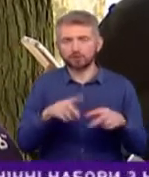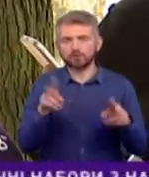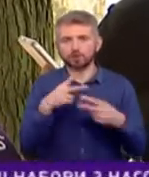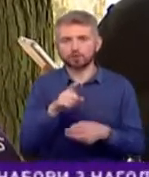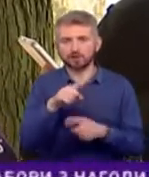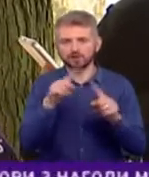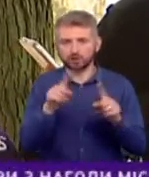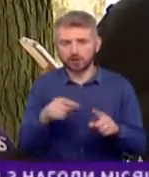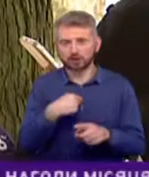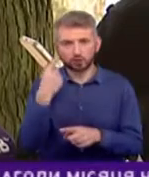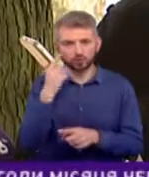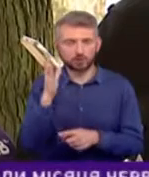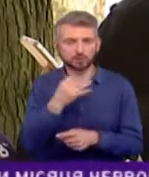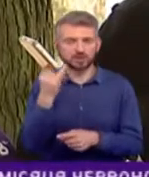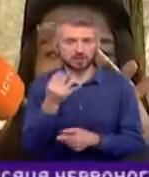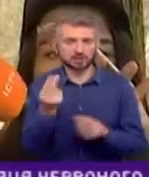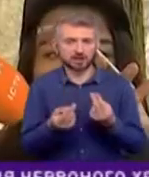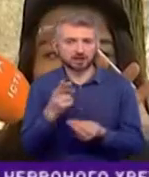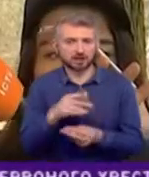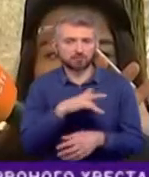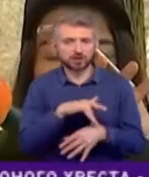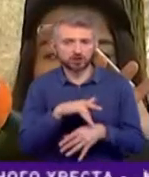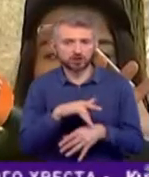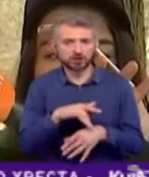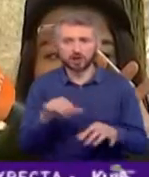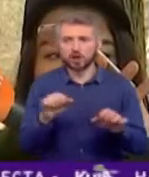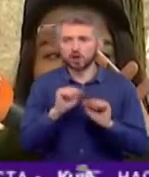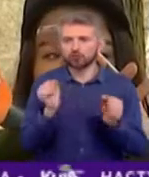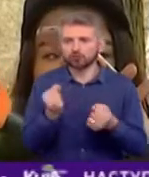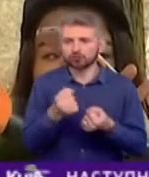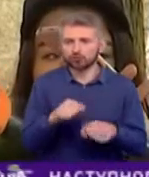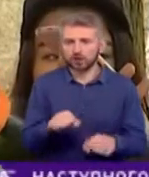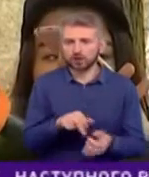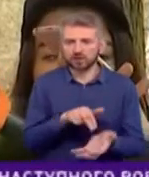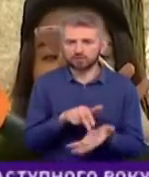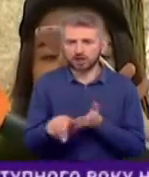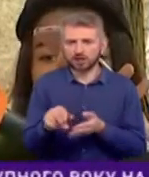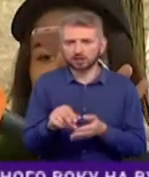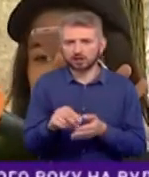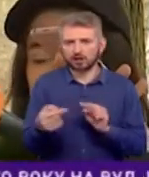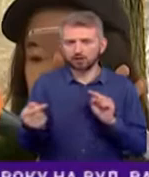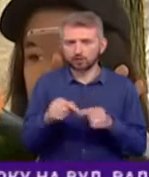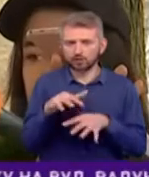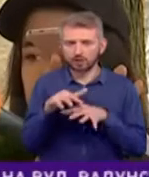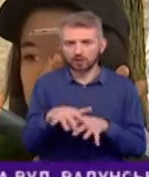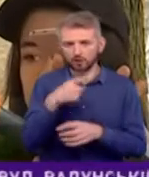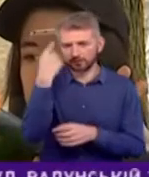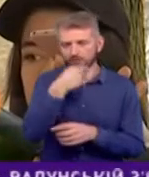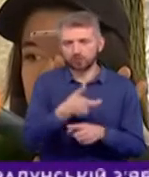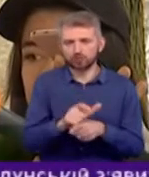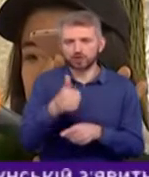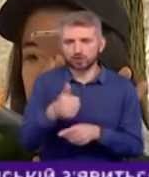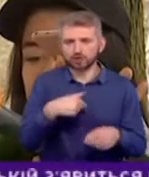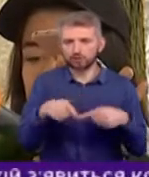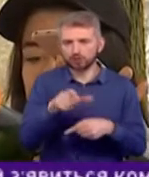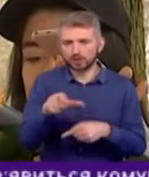Я думаю, буде цікава гра для болельщиків. Скорость від м'ячу, вихід в контратаку і індивідуально теж хороші футболісти. Так що я думаю, в